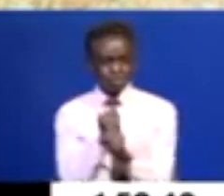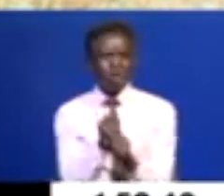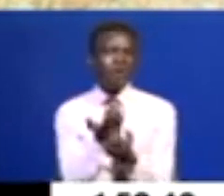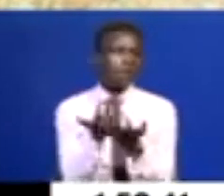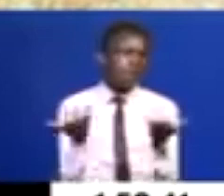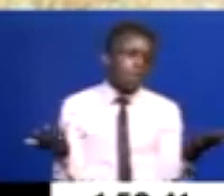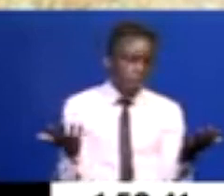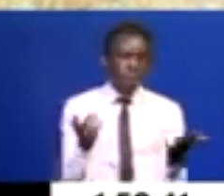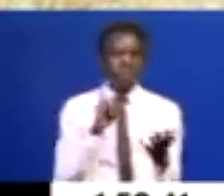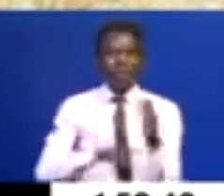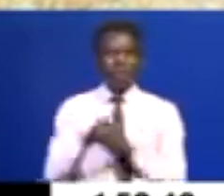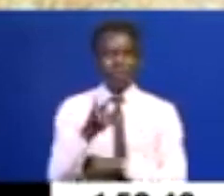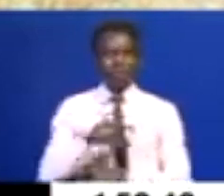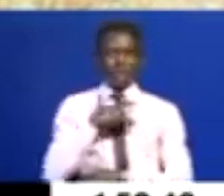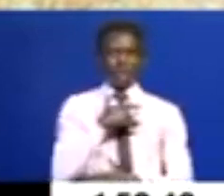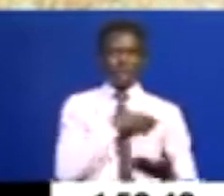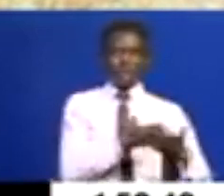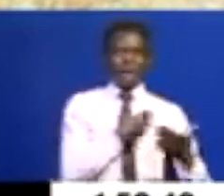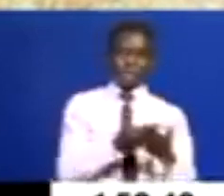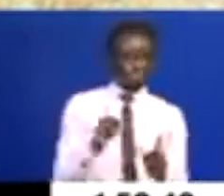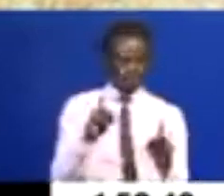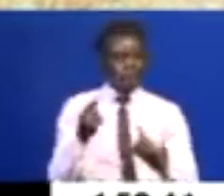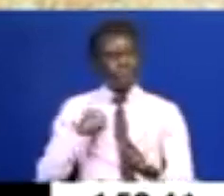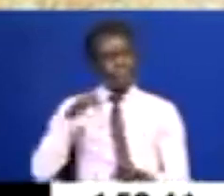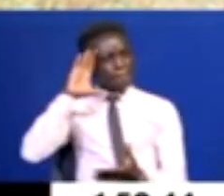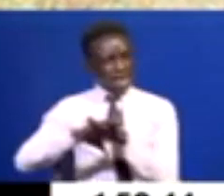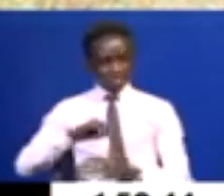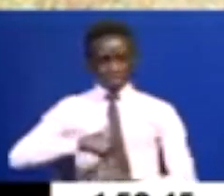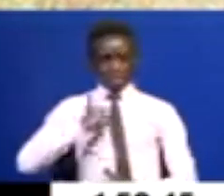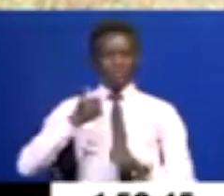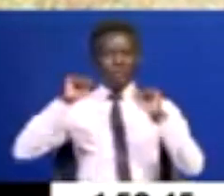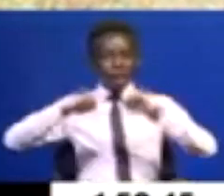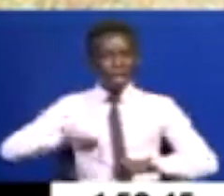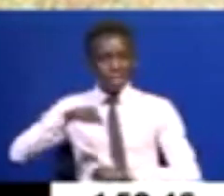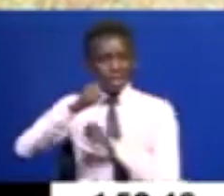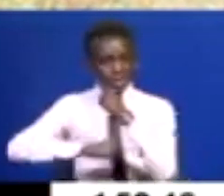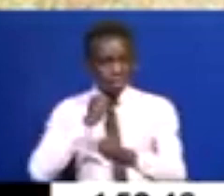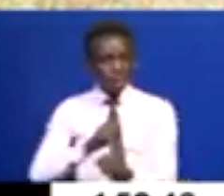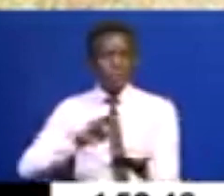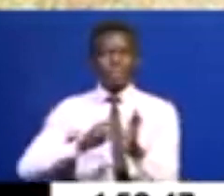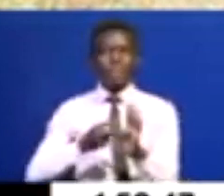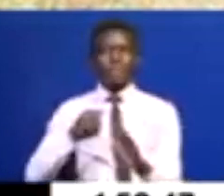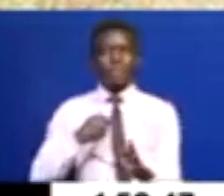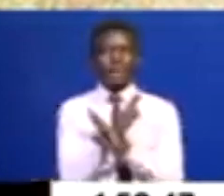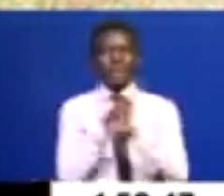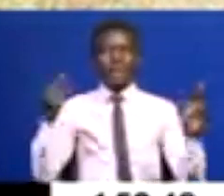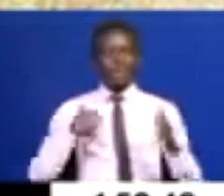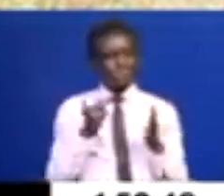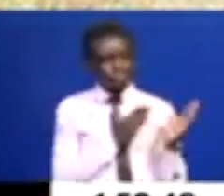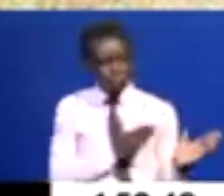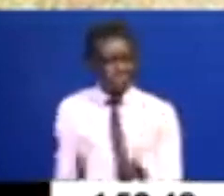huwa nimejiamini kwamba nitaweza. Kwa hivyo nimejiamini kwamba nitaweza mwaka huu na niko tayari, nimejiandaa